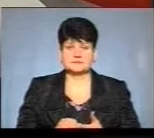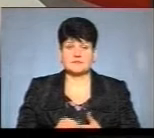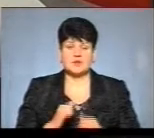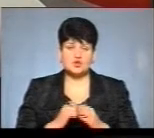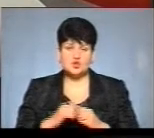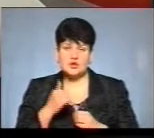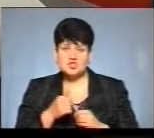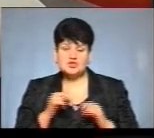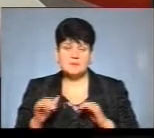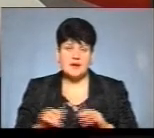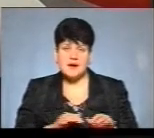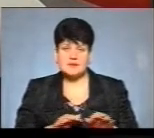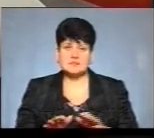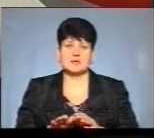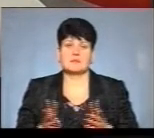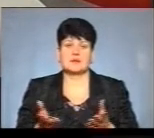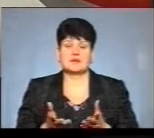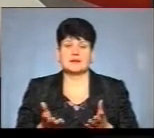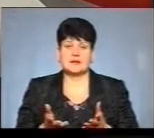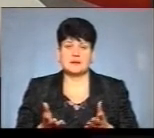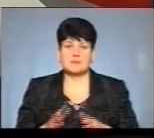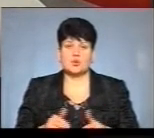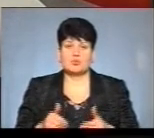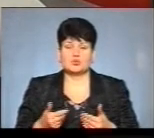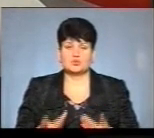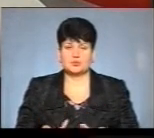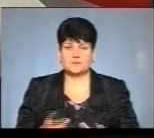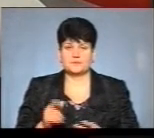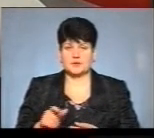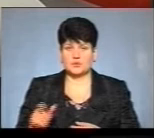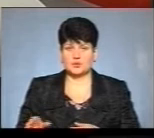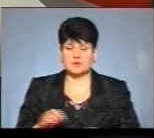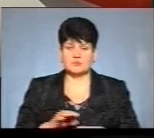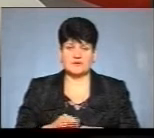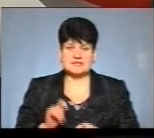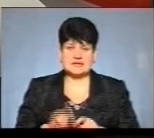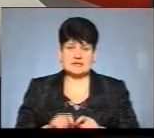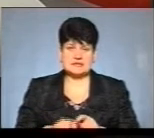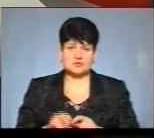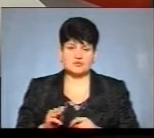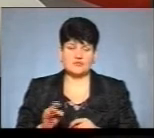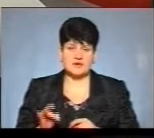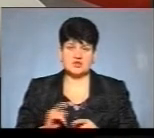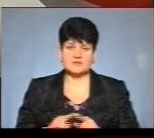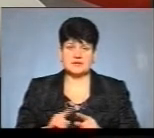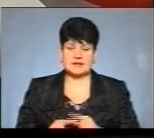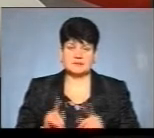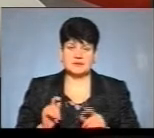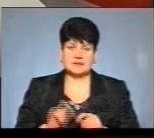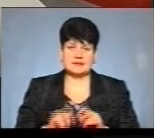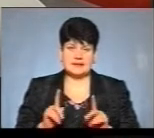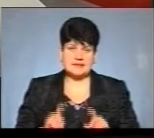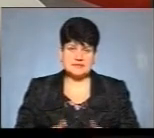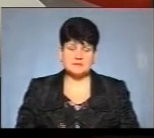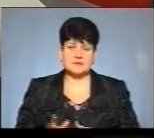щорічними акціями, де пропонуємо людям провести тестування швидкими тестами,